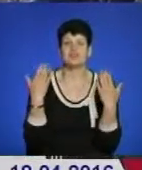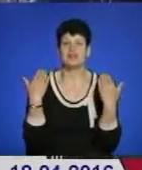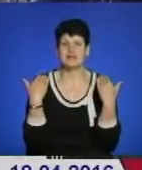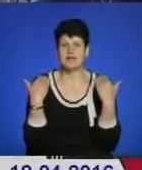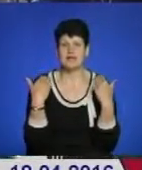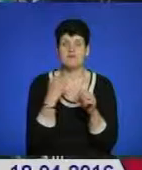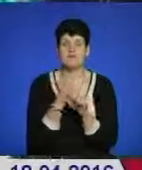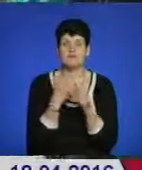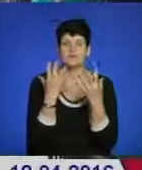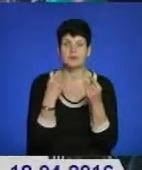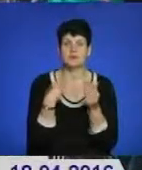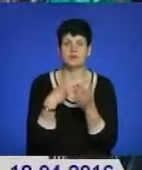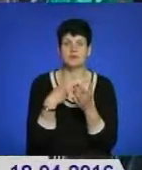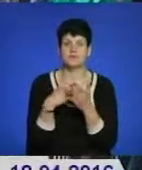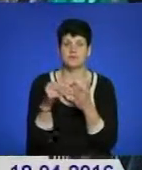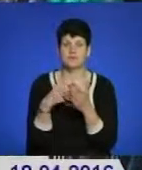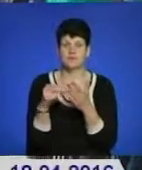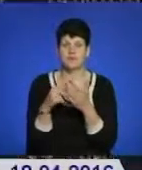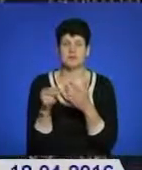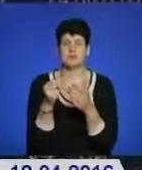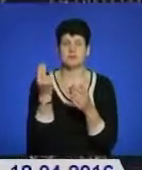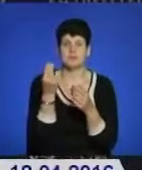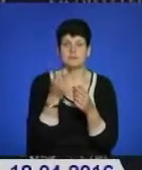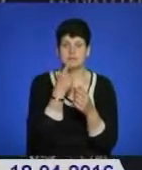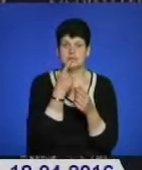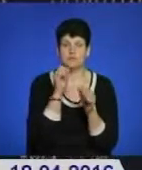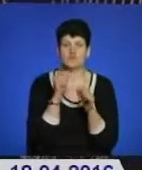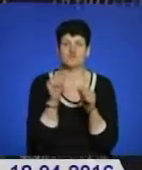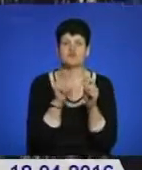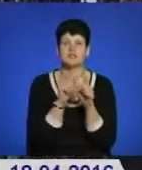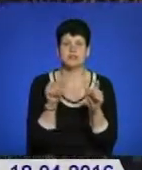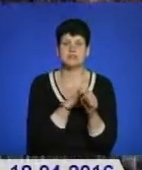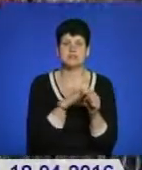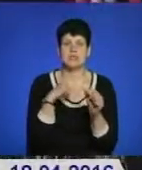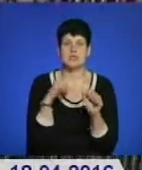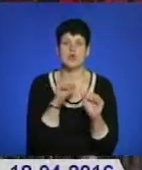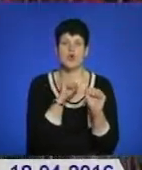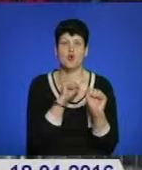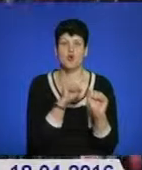будні придбати писанки, пряники та вироби хендмейду можна у штабі самооборони Майдану, що